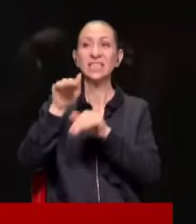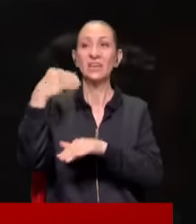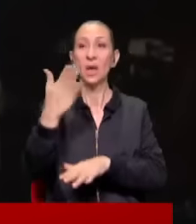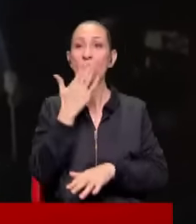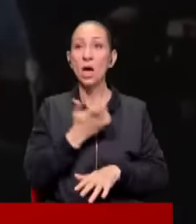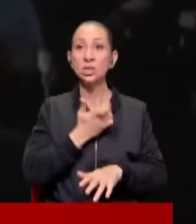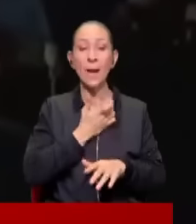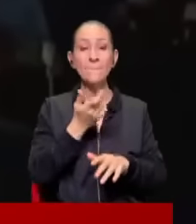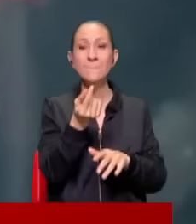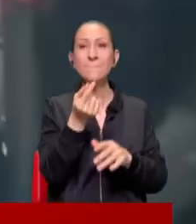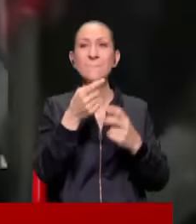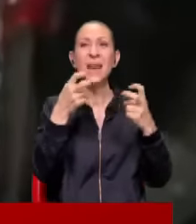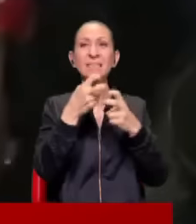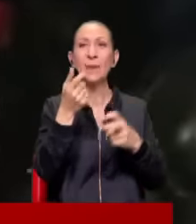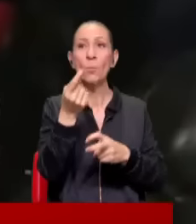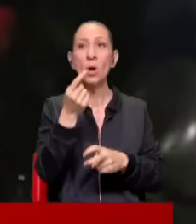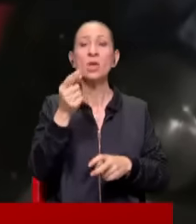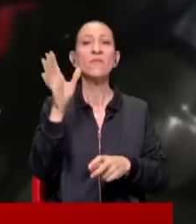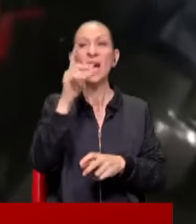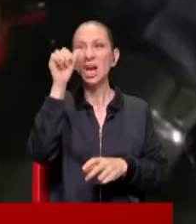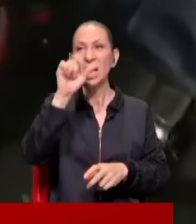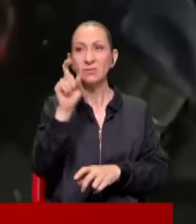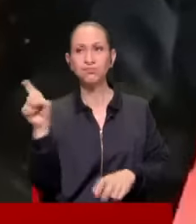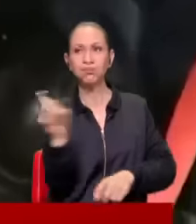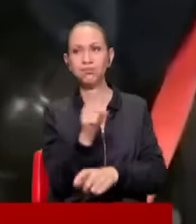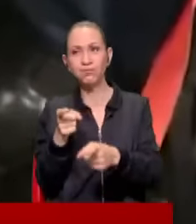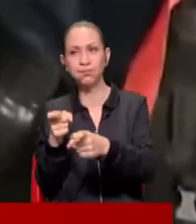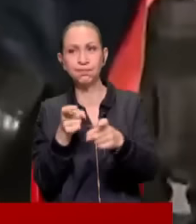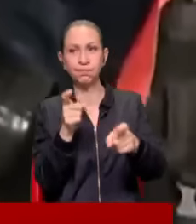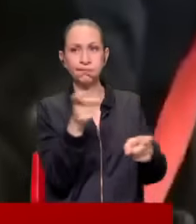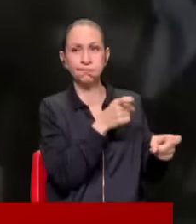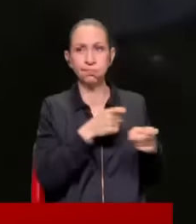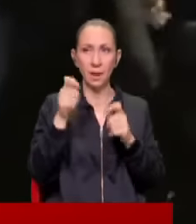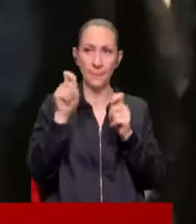öğrencilere plastik mermi ve göz yaşartıcı gazla müdahale etti.